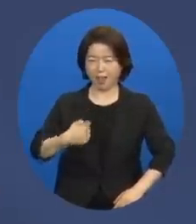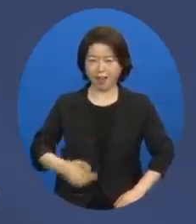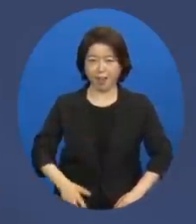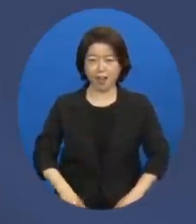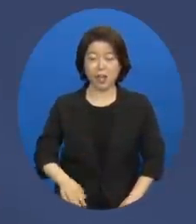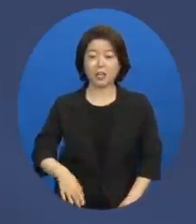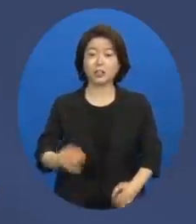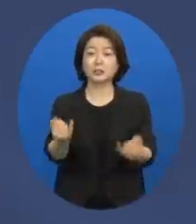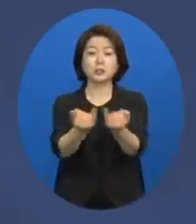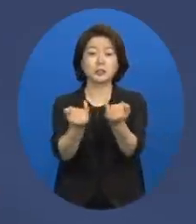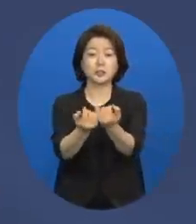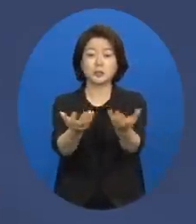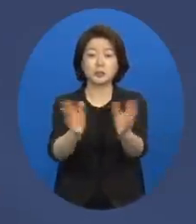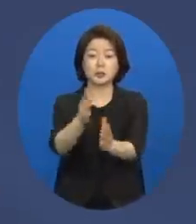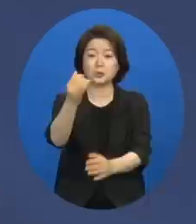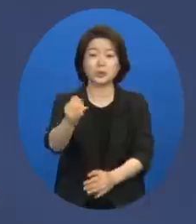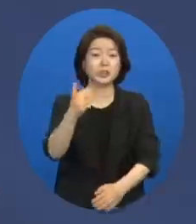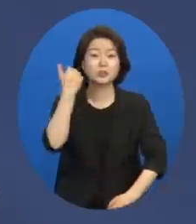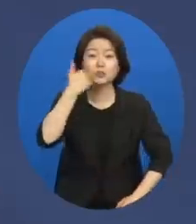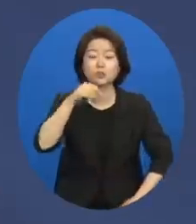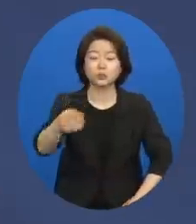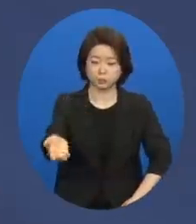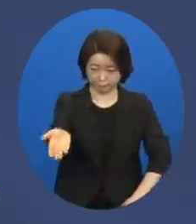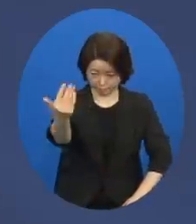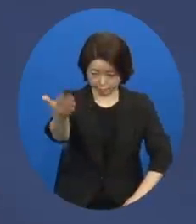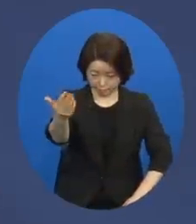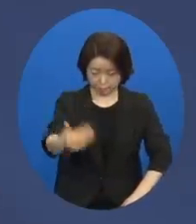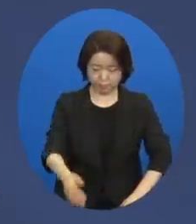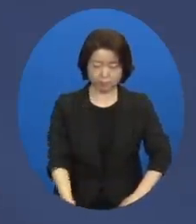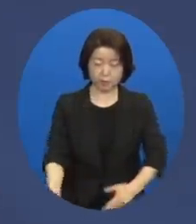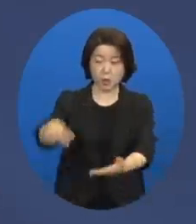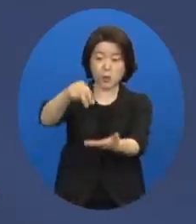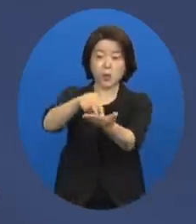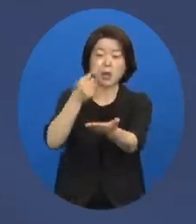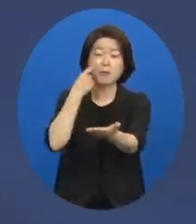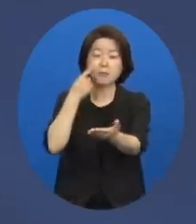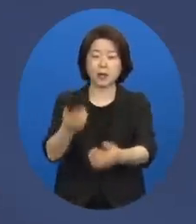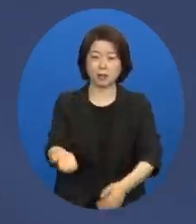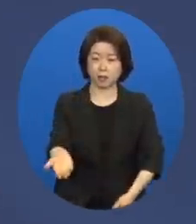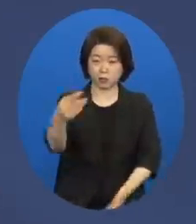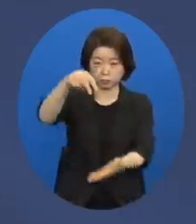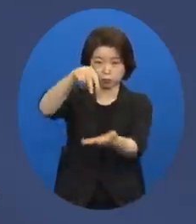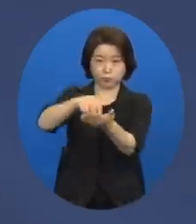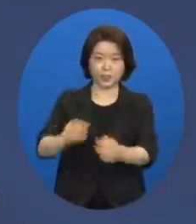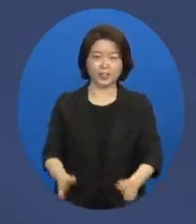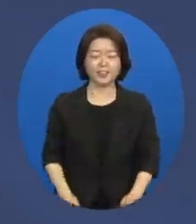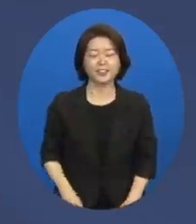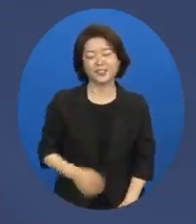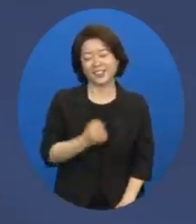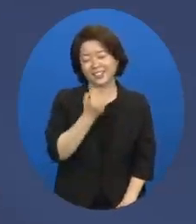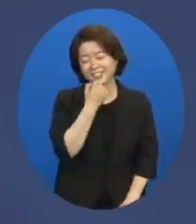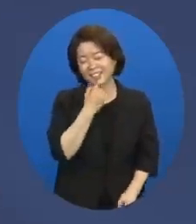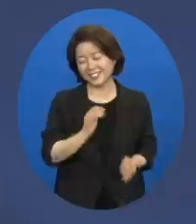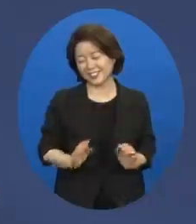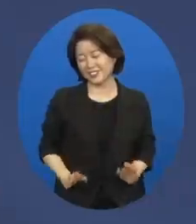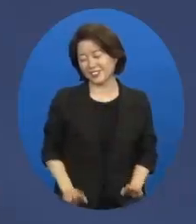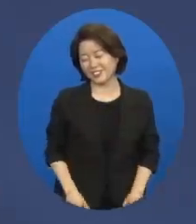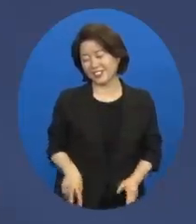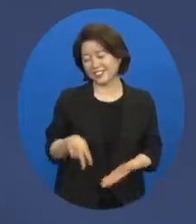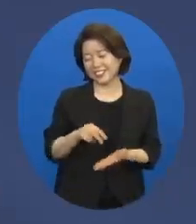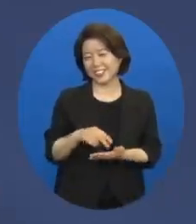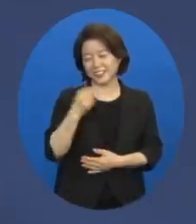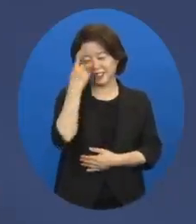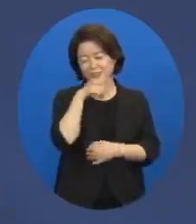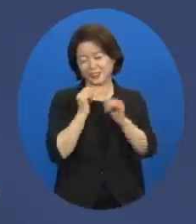저 여전도 회장 여기 있냐 있냐고 일어나 보시라고 그랬더니 일어나요. 패시시 웃으면서 이렇게 표정